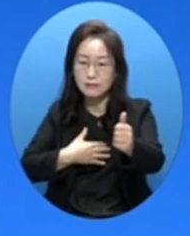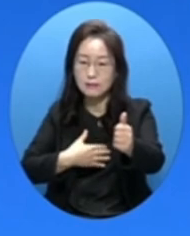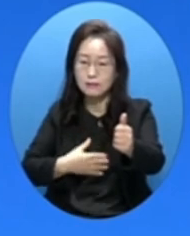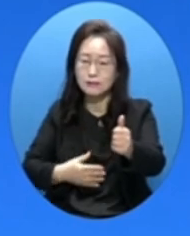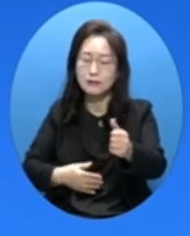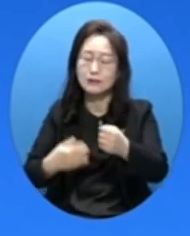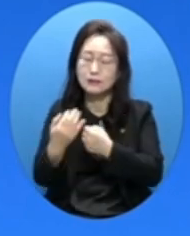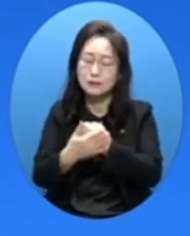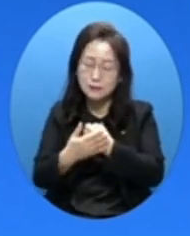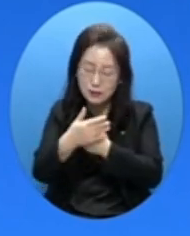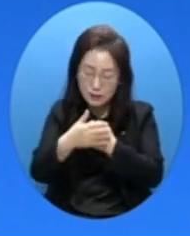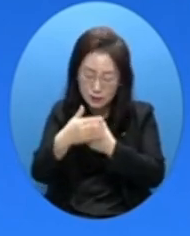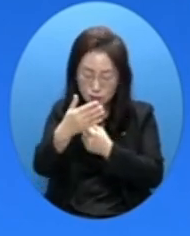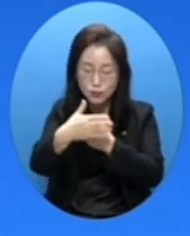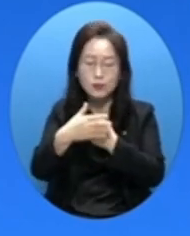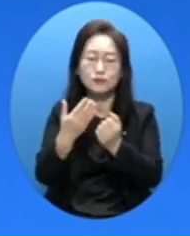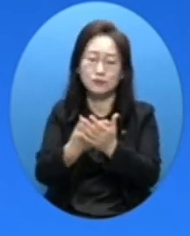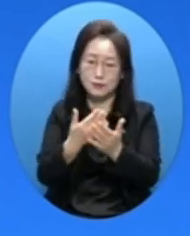은혜를 베풀어 주옵소서.